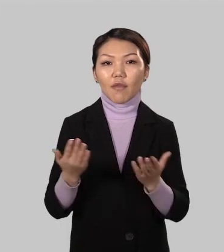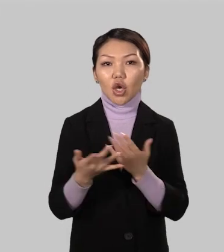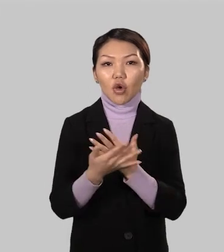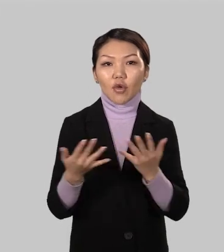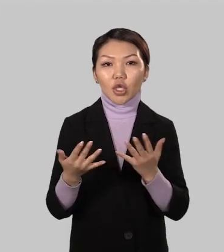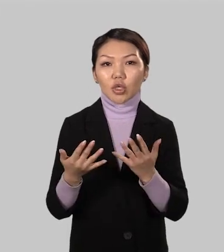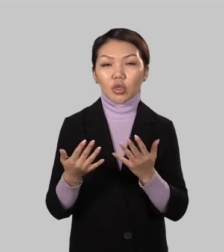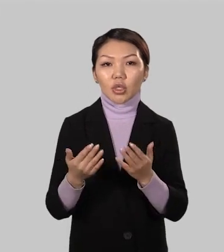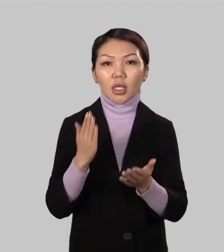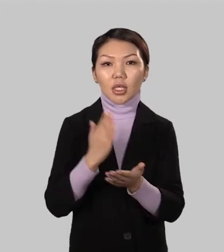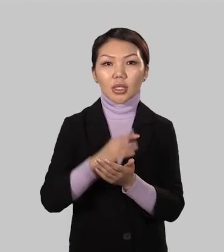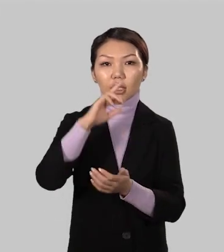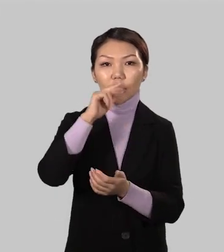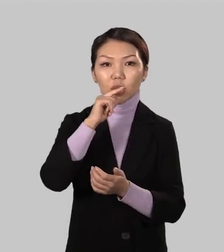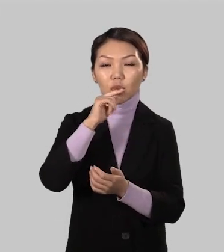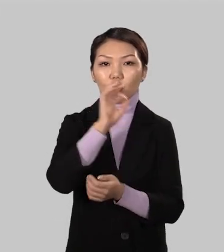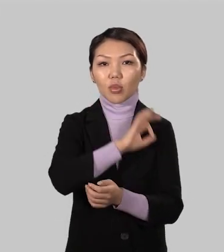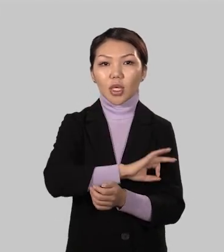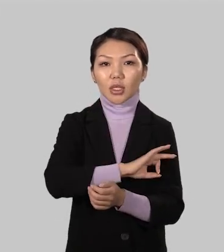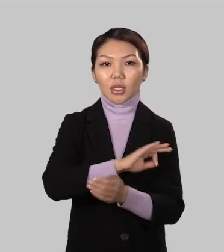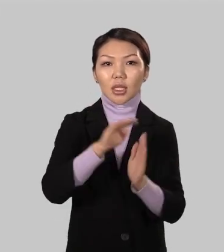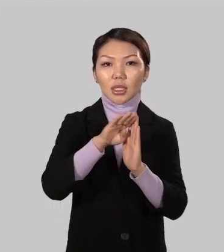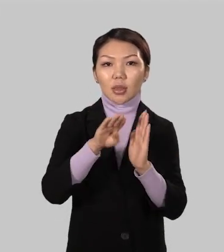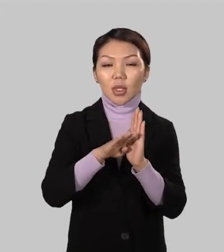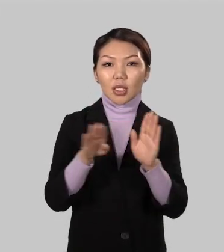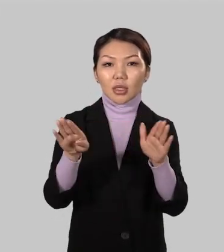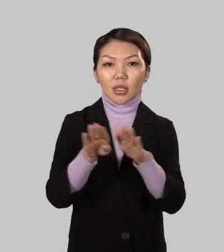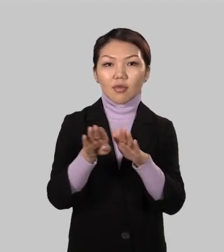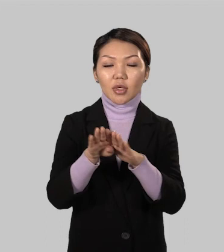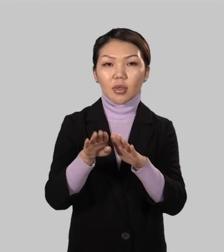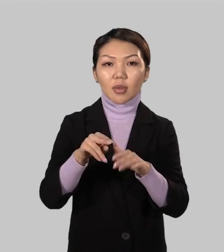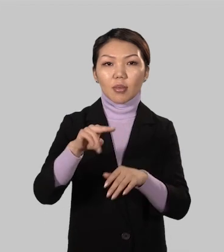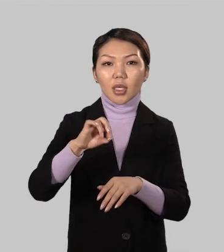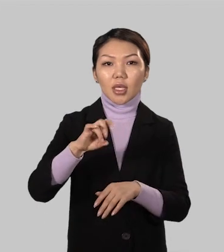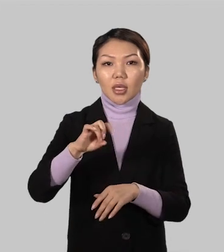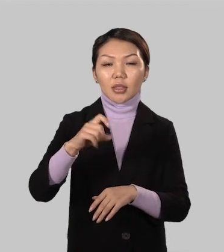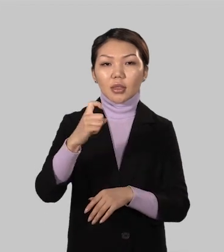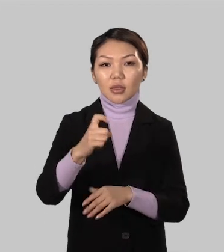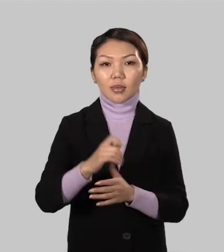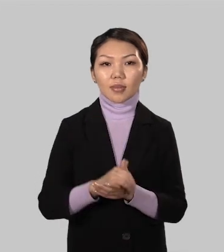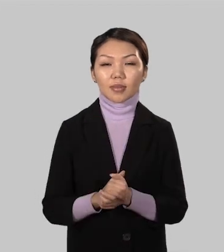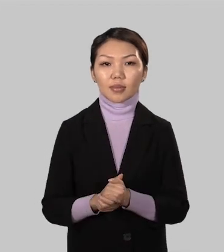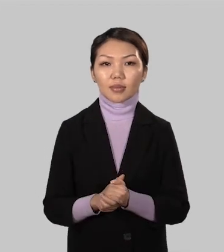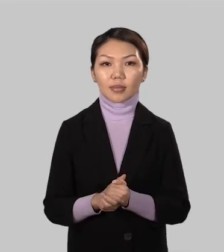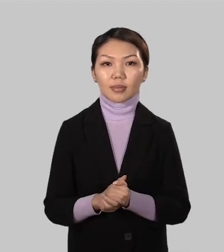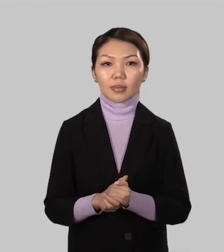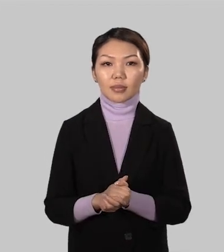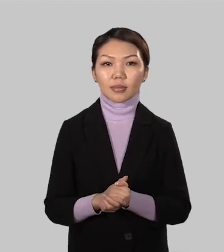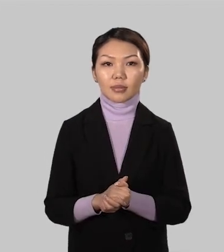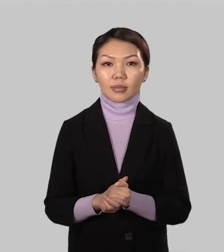в каком варианте допущена ошибка в употреблении степеней сравнения имен прилагательных